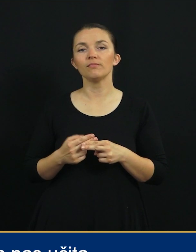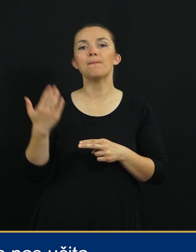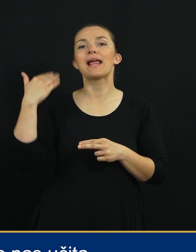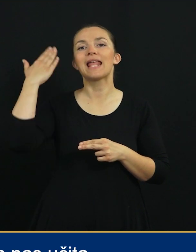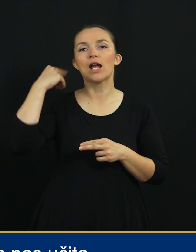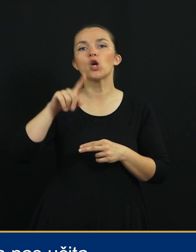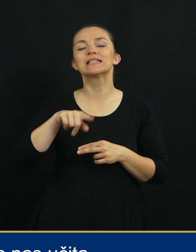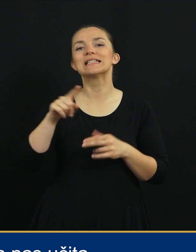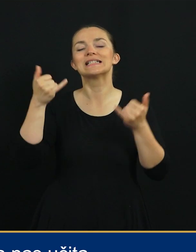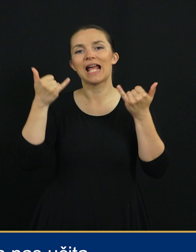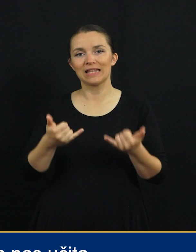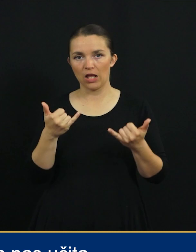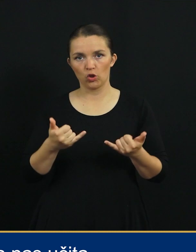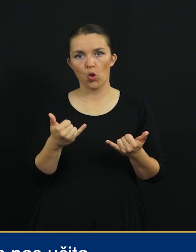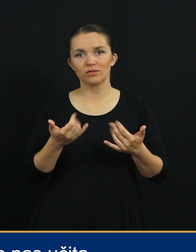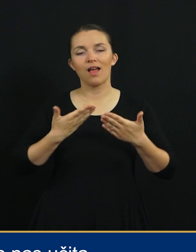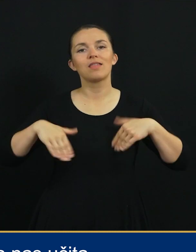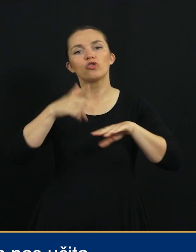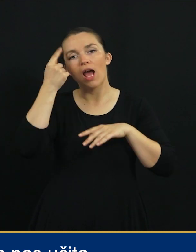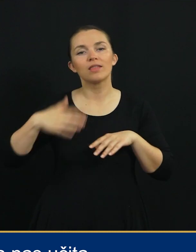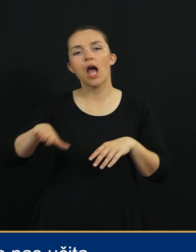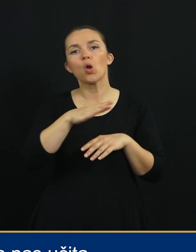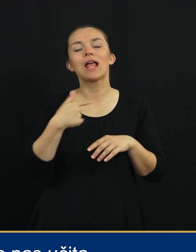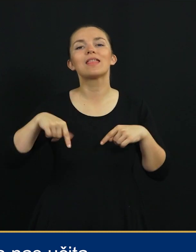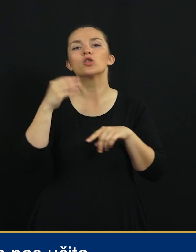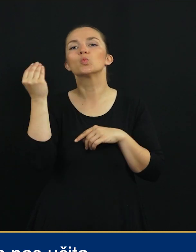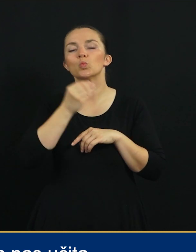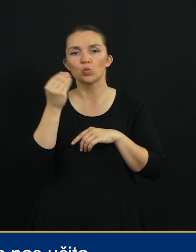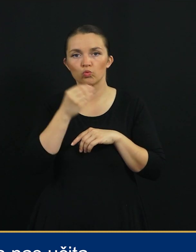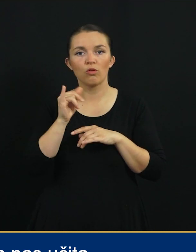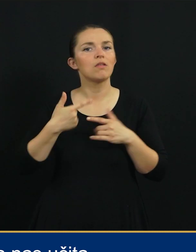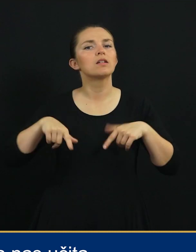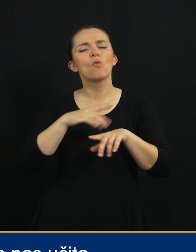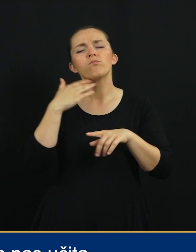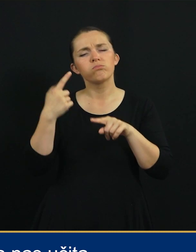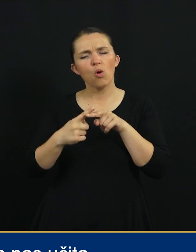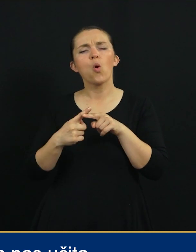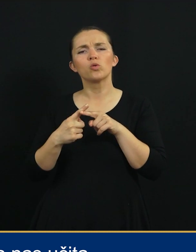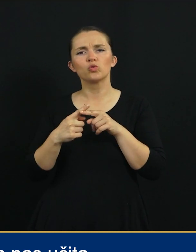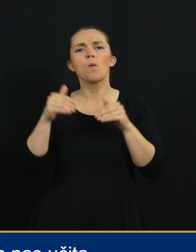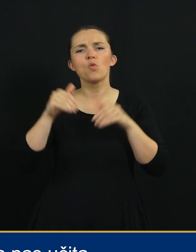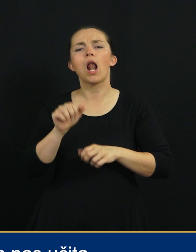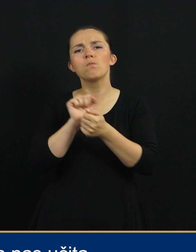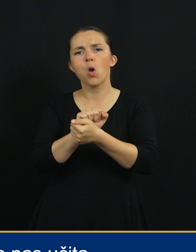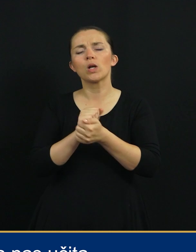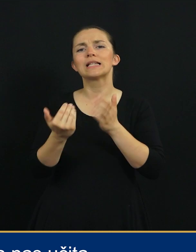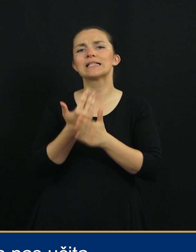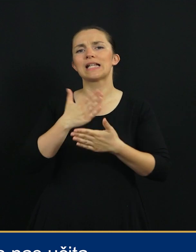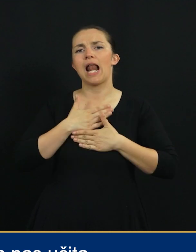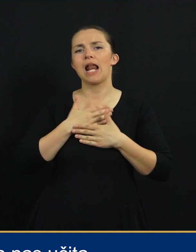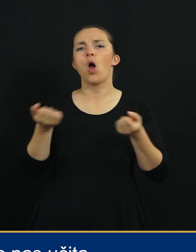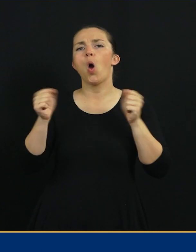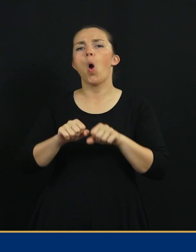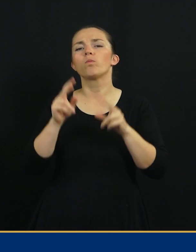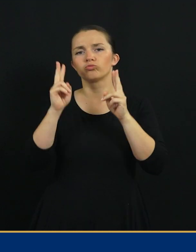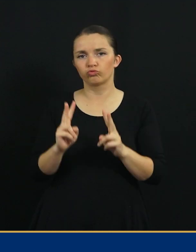Preteklost in sedanjost našega naroda nas učita, da smo se pogosto morali boriti za svoj obstoj.